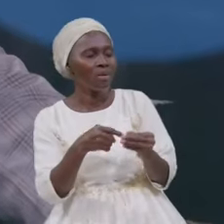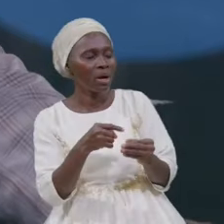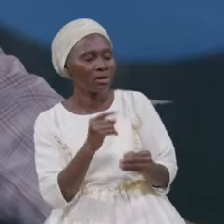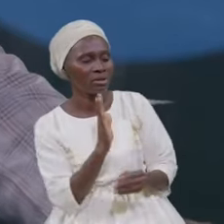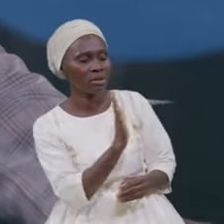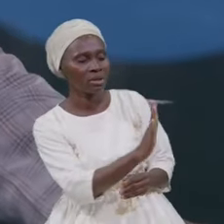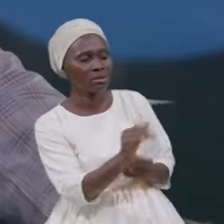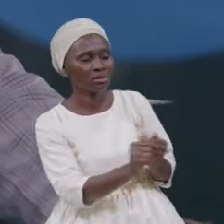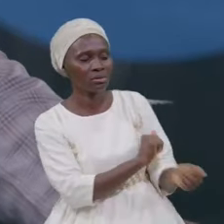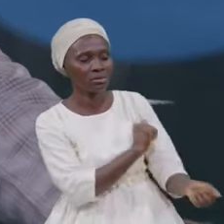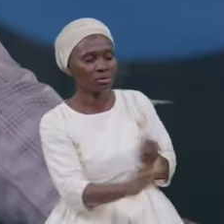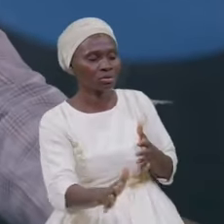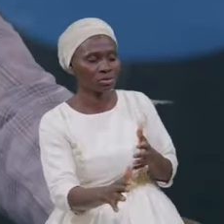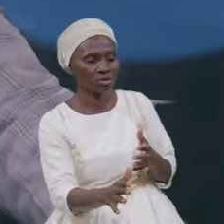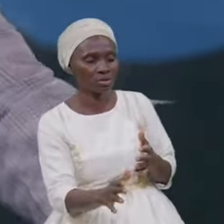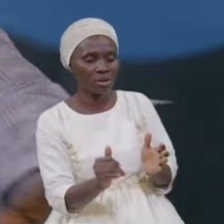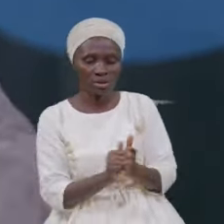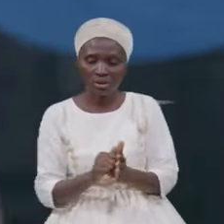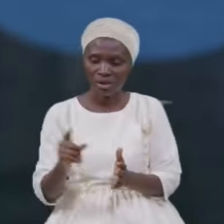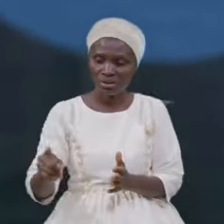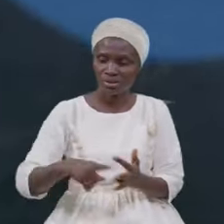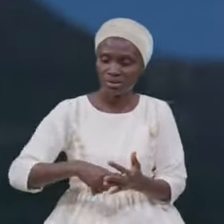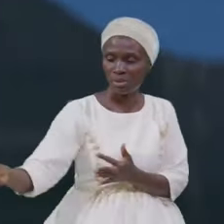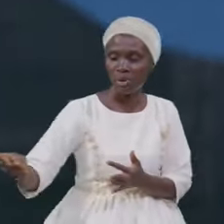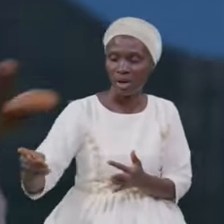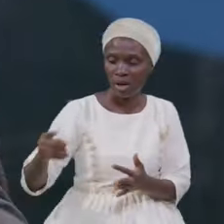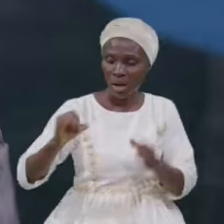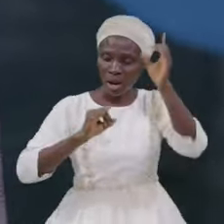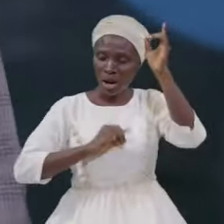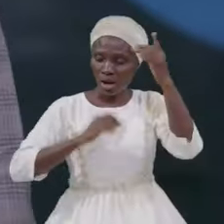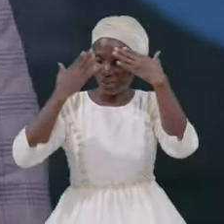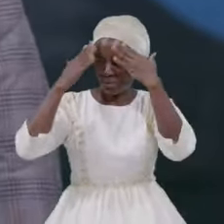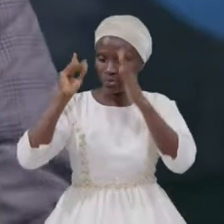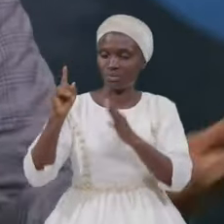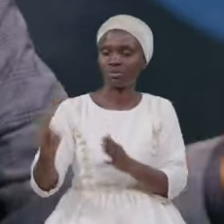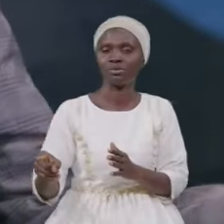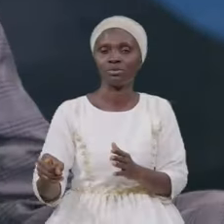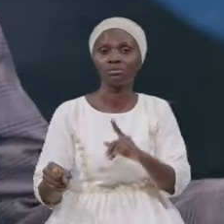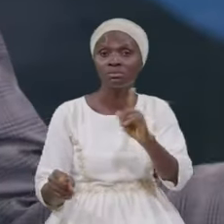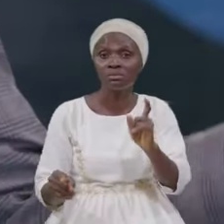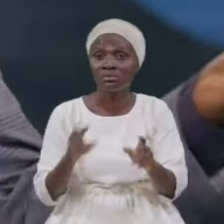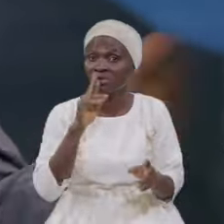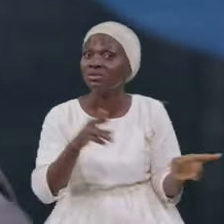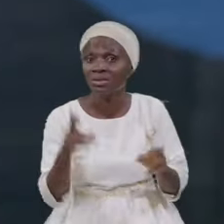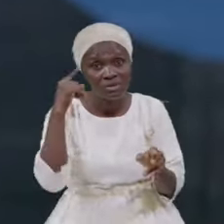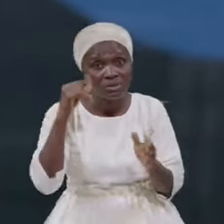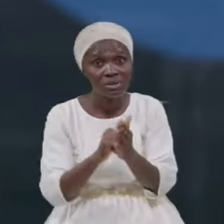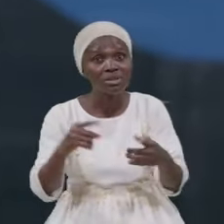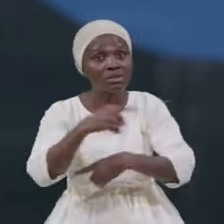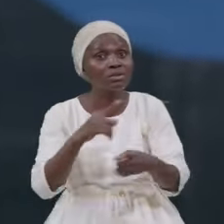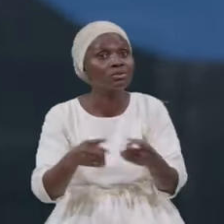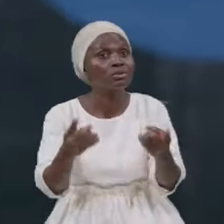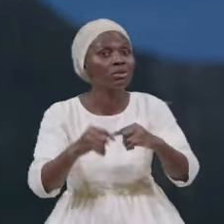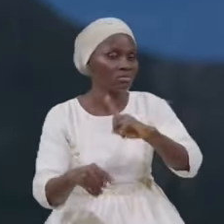Je ne te connais pas. Es-tu prêt pour ce grand jour qui vient? Ça vient. Et nous ne sommes pas les seuls